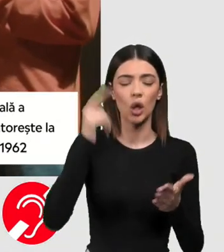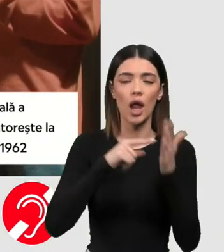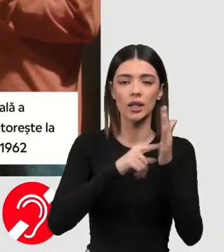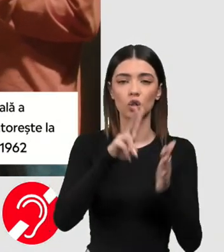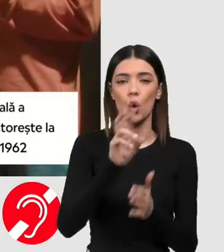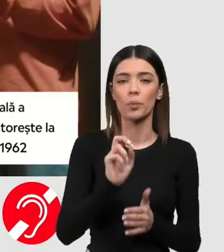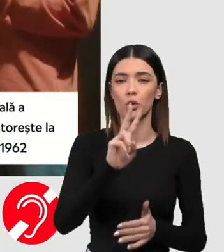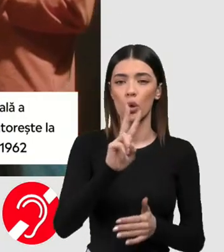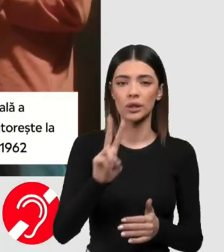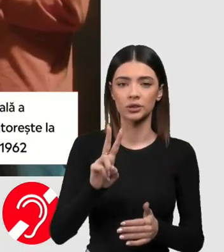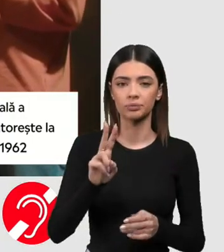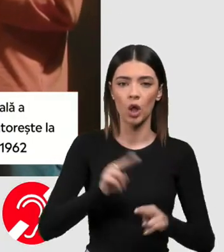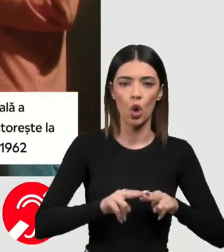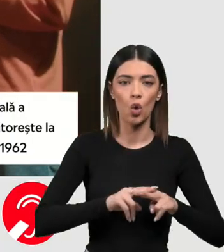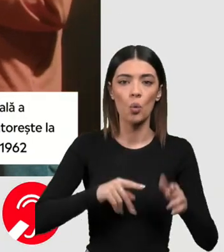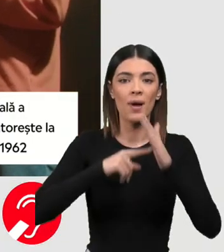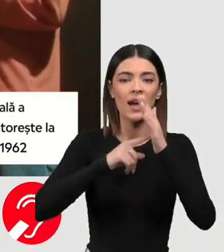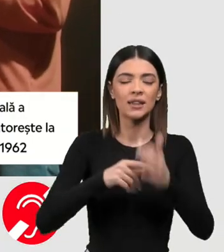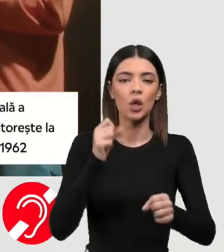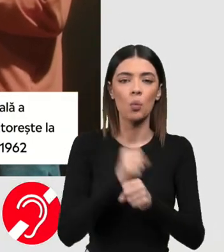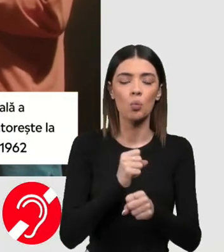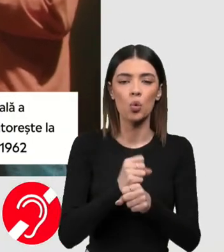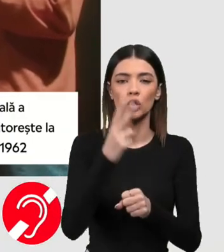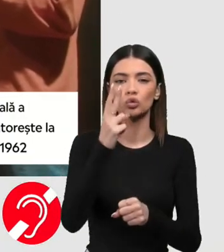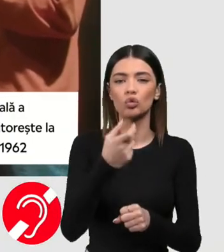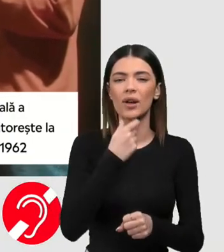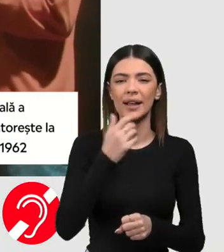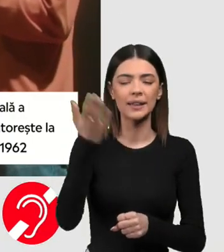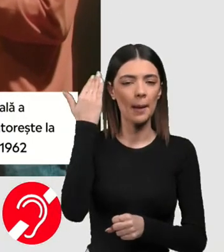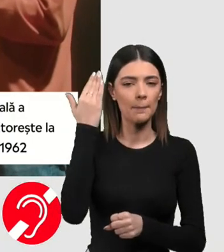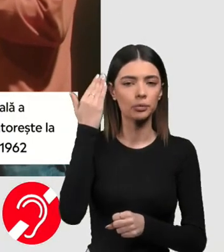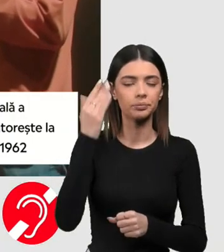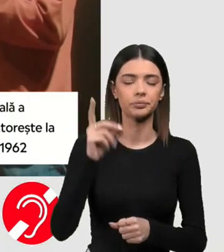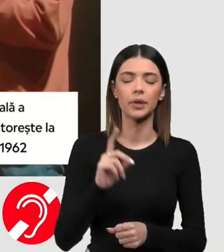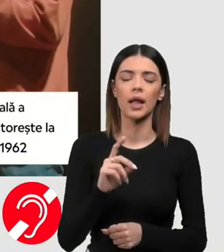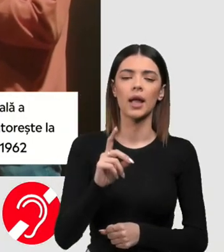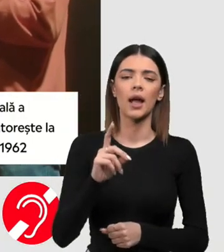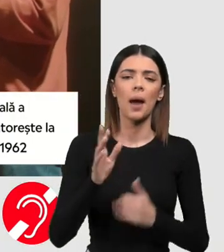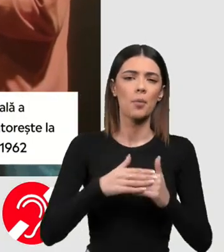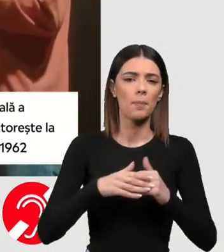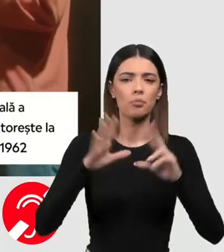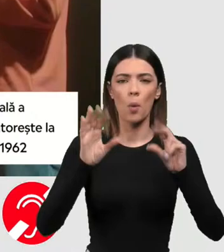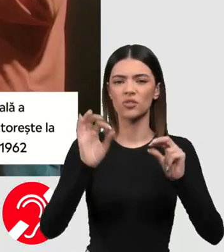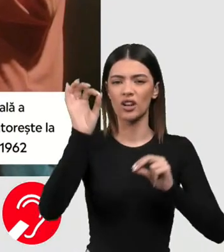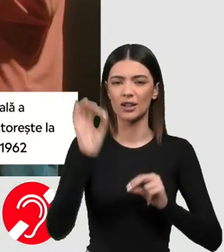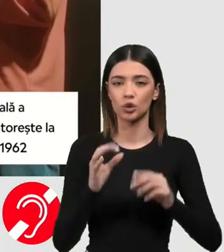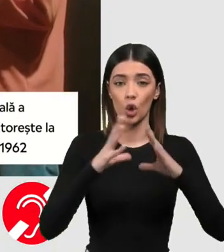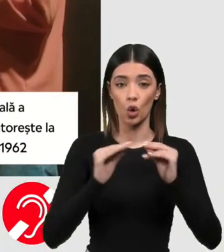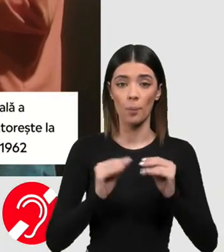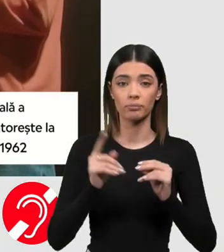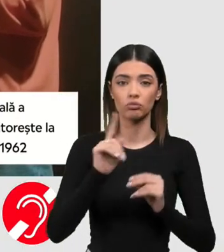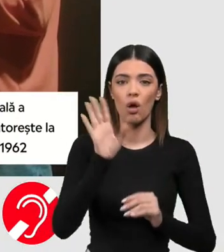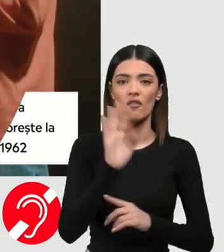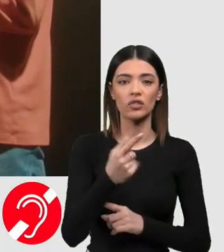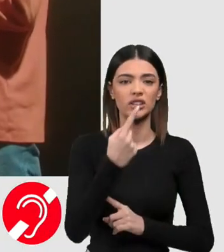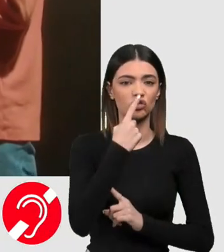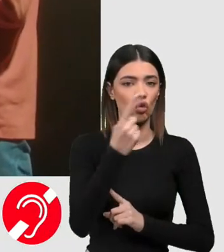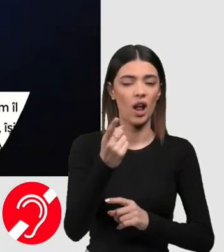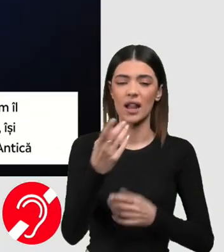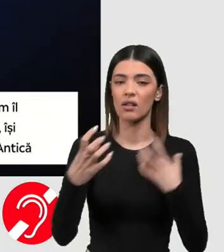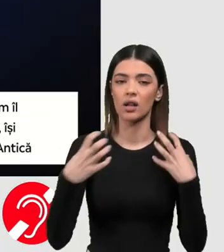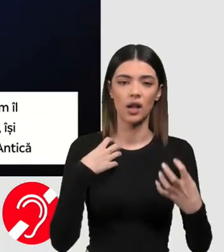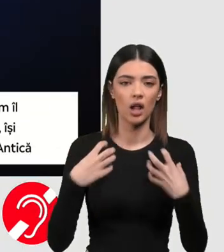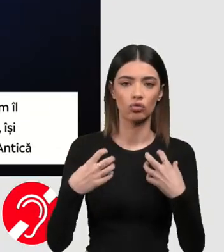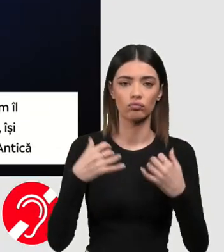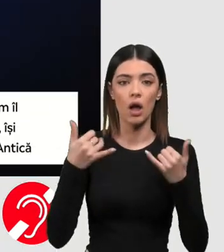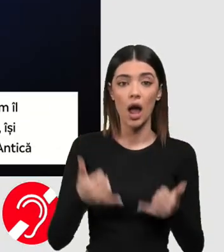un raport cu privire la anul 2022, prepandemic. Cum arătau lucrurile în urmă cu 2 ani, deci? Cam 80% dintre români nu fuseseră